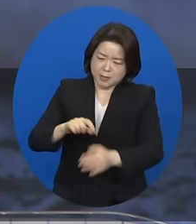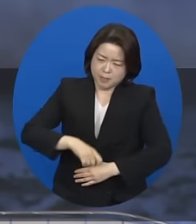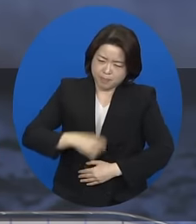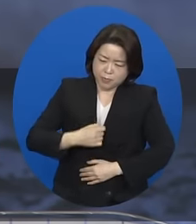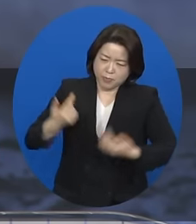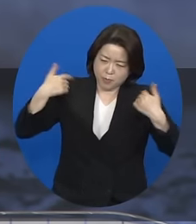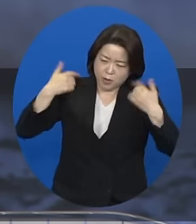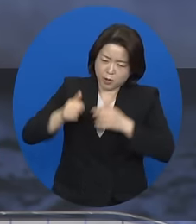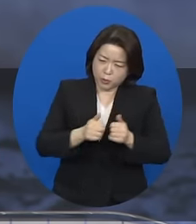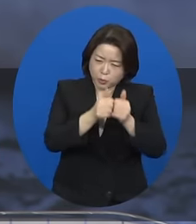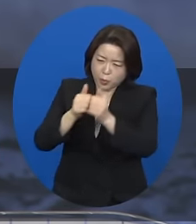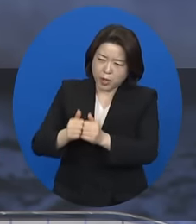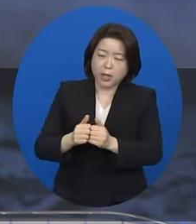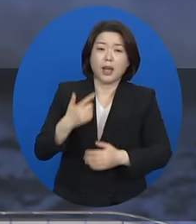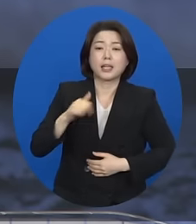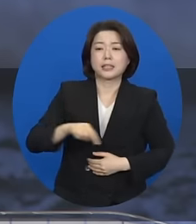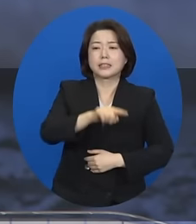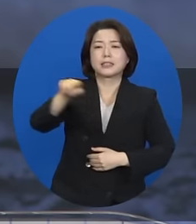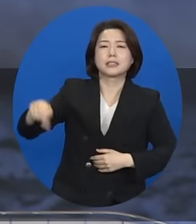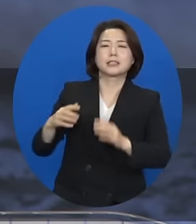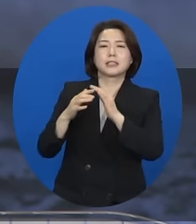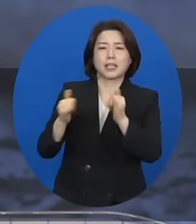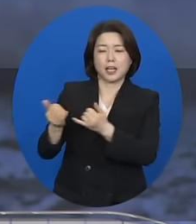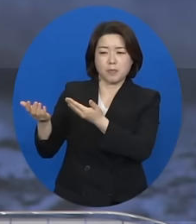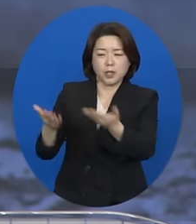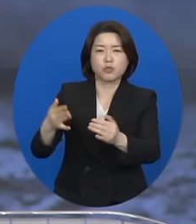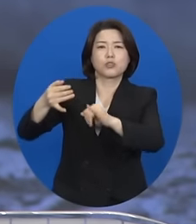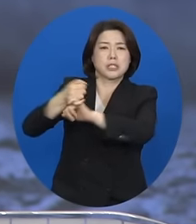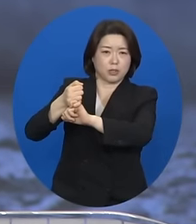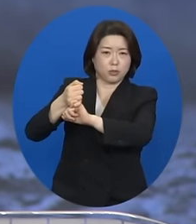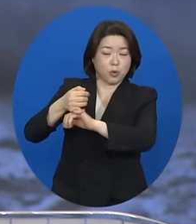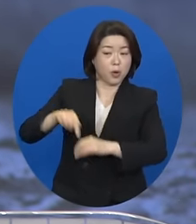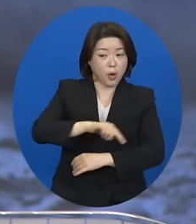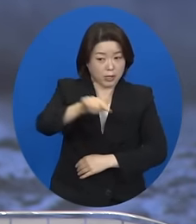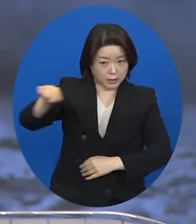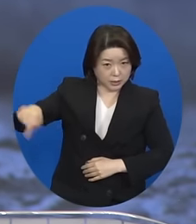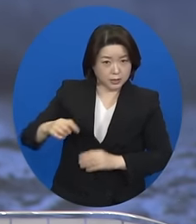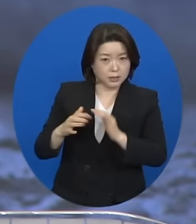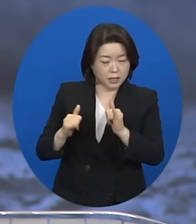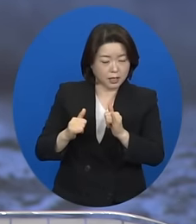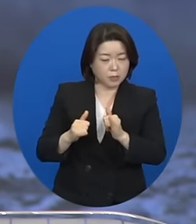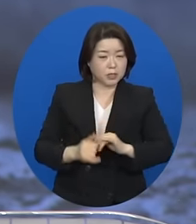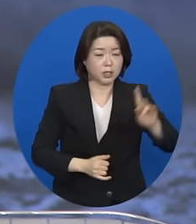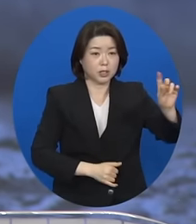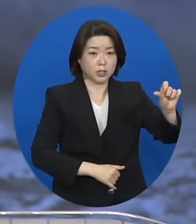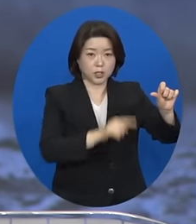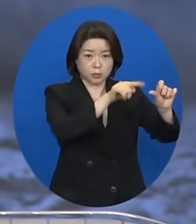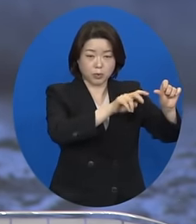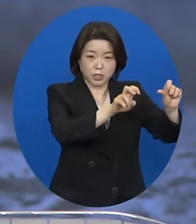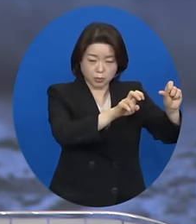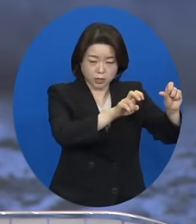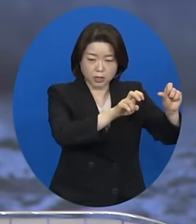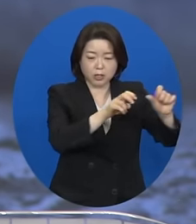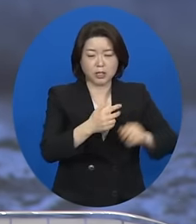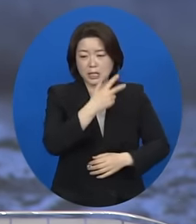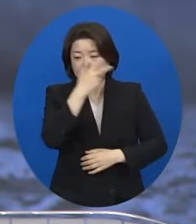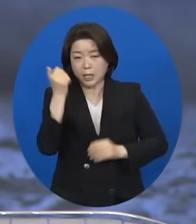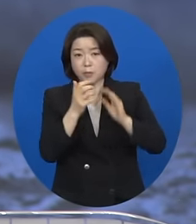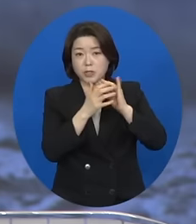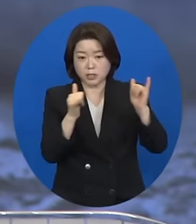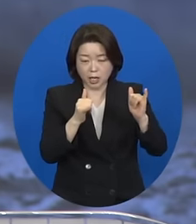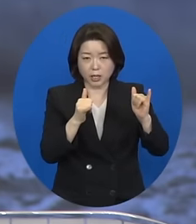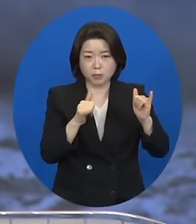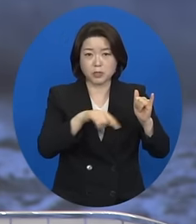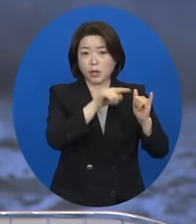동행하는 그 사람들에게 주어진 약속입니다 그 사람들을 아까 20절에 잠든 사람들이라고 표현했어요 여러분